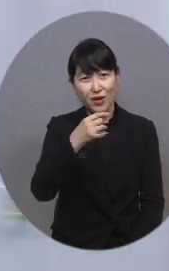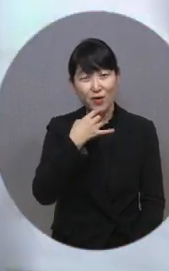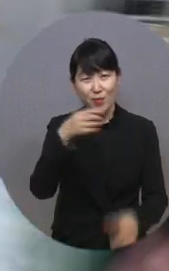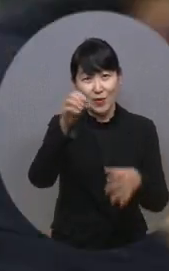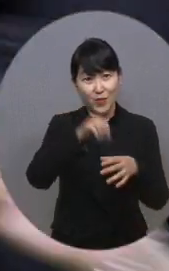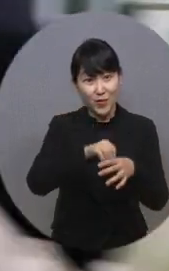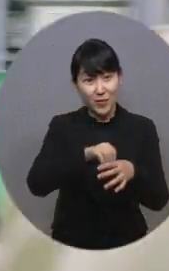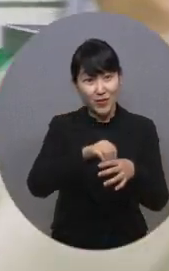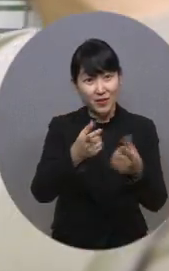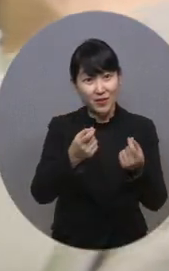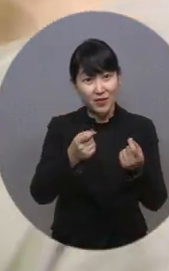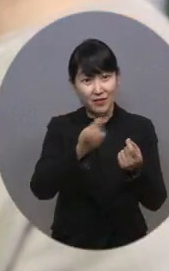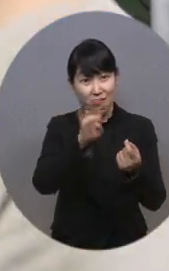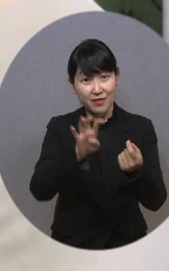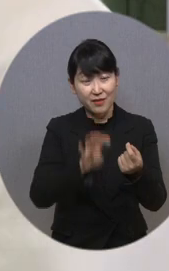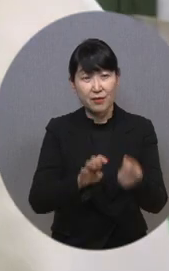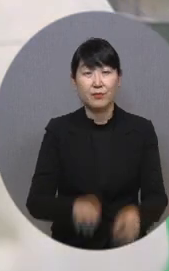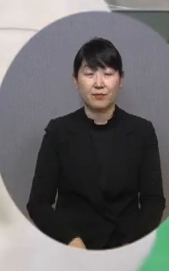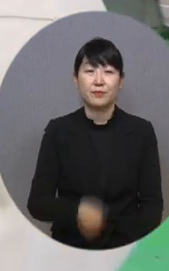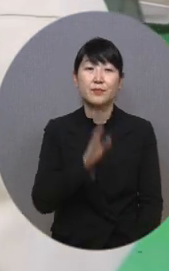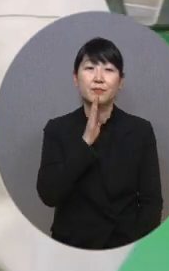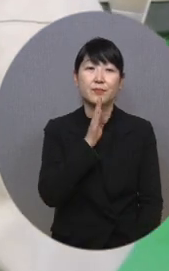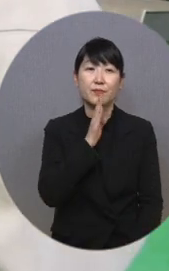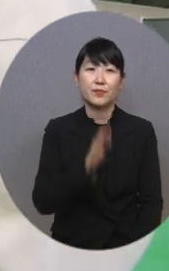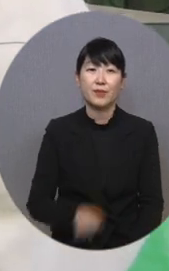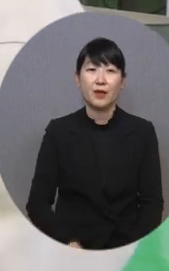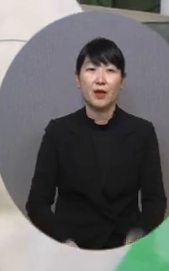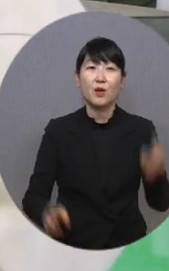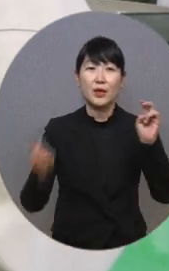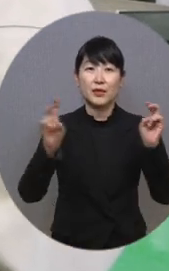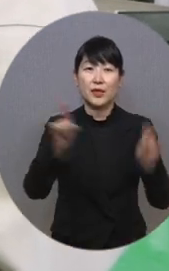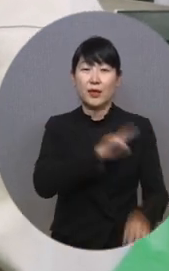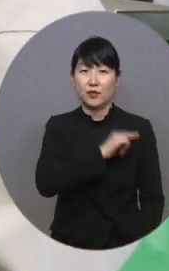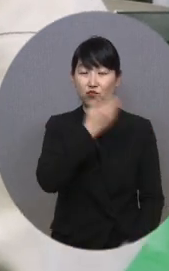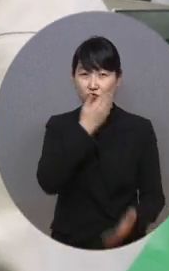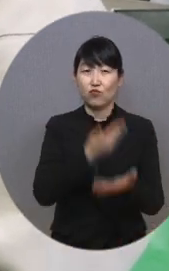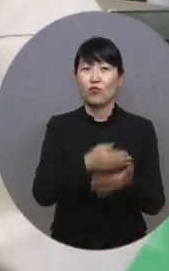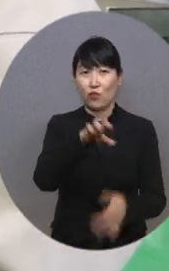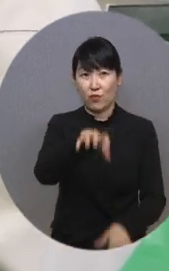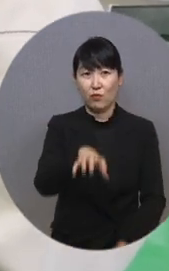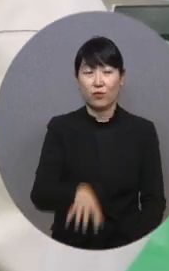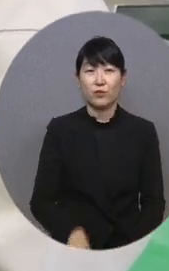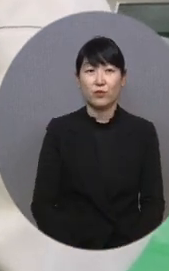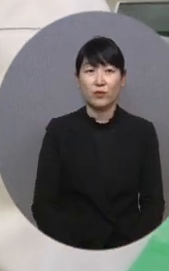것 같은데 여긴 또 뭐예요? 네, 맞습니다. 여기는 저희 회사에서 가장 중요한 시설이고요. 우리